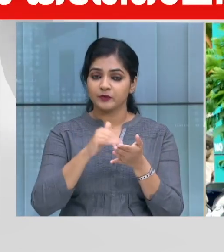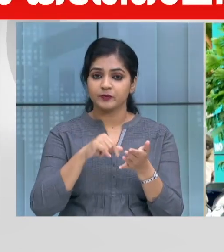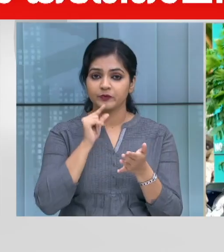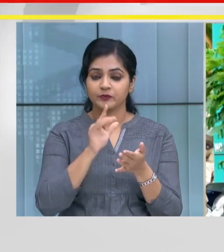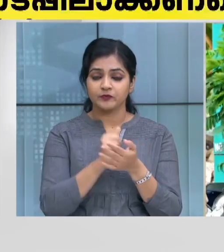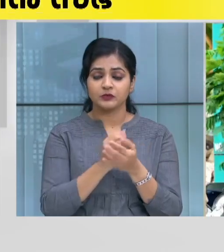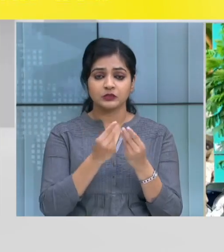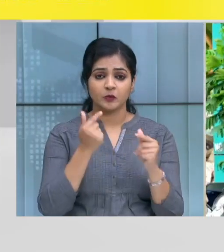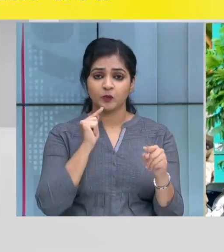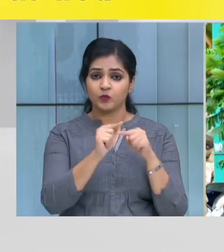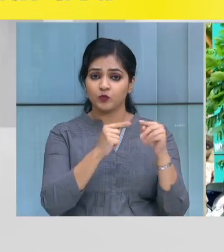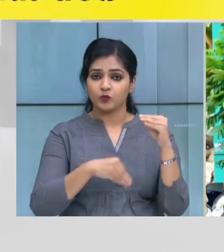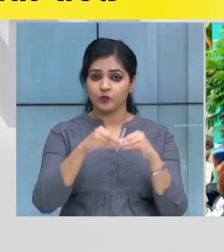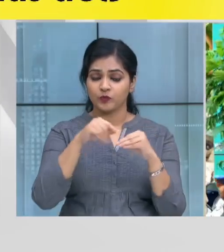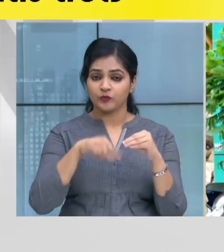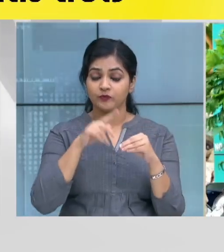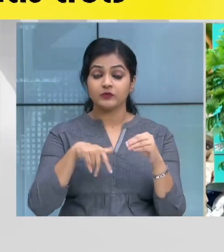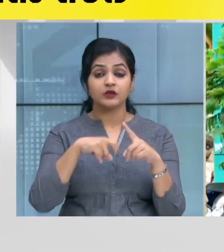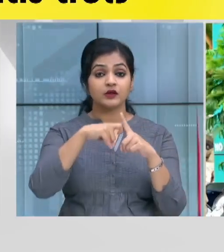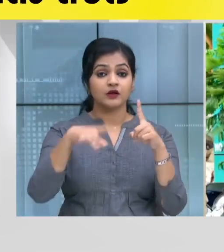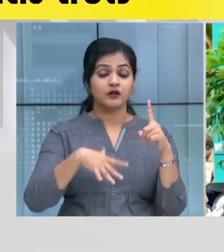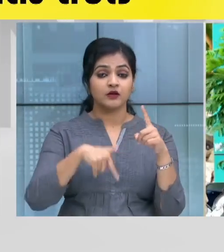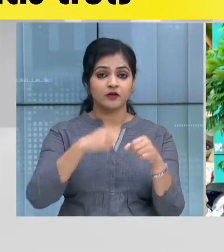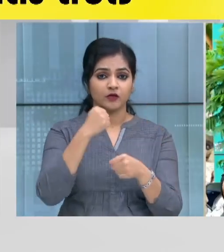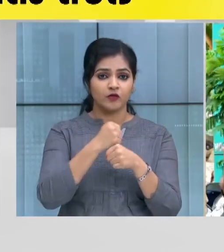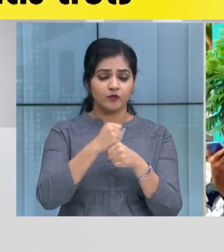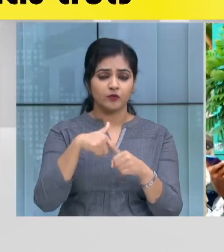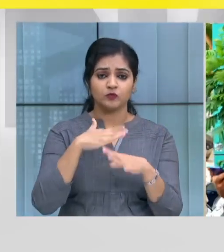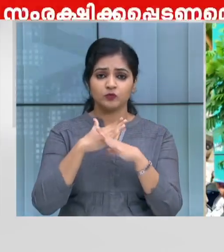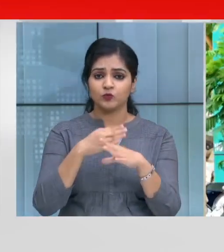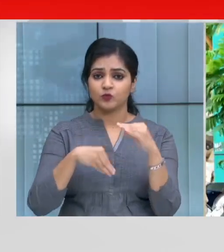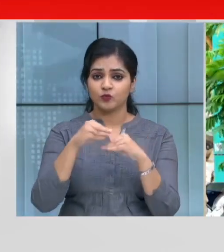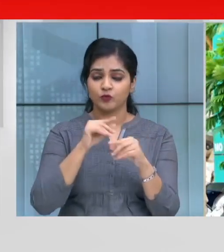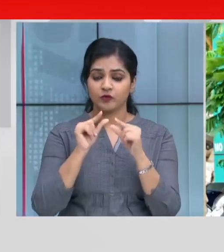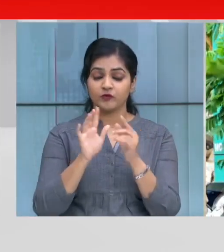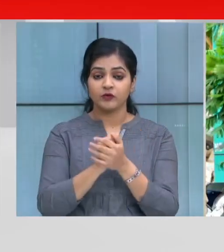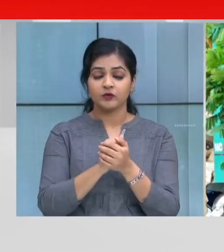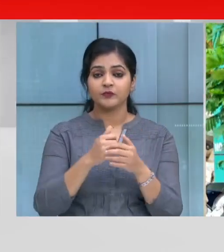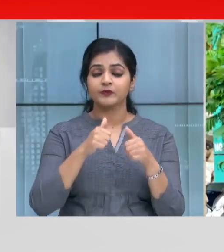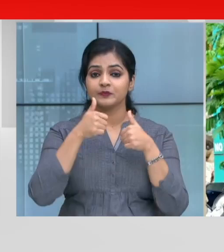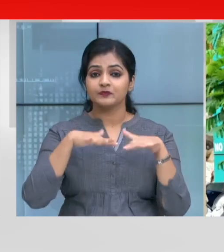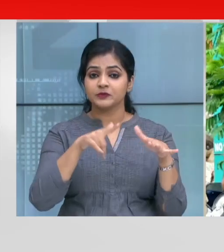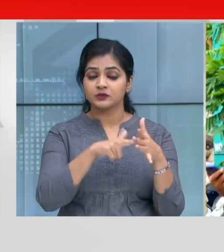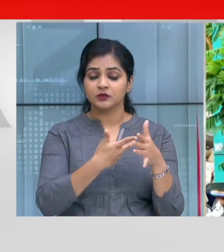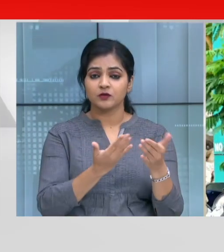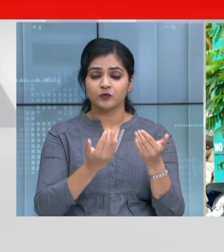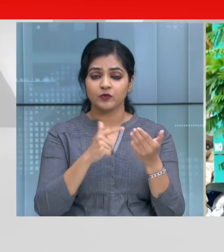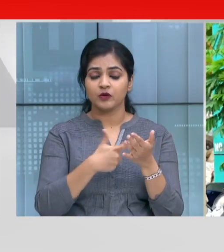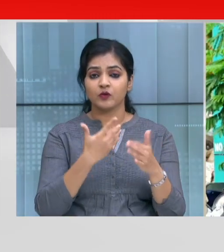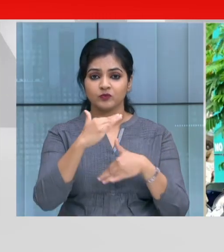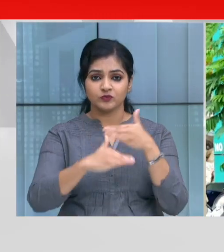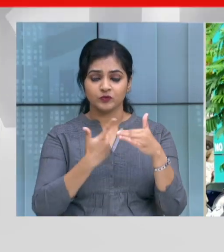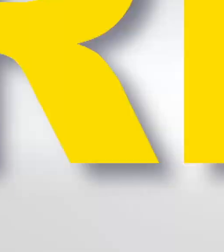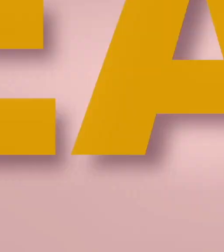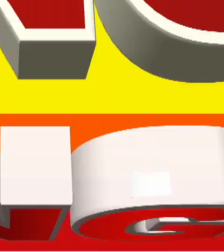സഭയുടെ ഭാഗത്തുനിന്ന് ഉണ്ടാവുന്നുണ്ട്, പ്രത്യേകിച്ച് സംസ്ഥാന സർക്കാരിനെതിരെ കാര്യത്തിൽ. തീരദേശ സംരക്ഷണവും അതുപോലെ തന്നെ വികസന പ്രശ്നങ്ങളുമായി ബന്ധപ്പെട്ടുകൊണ്ട് ഈ